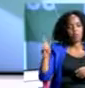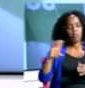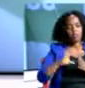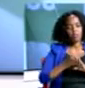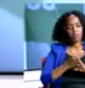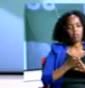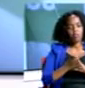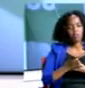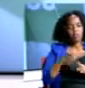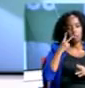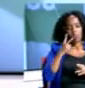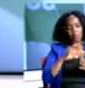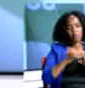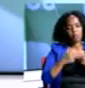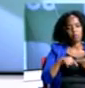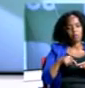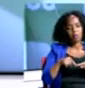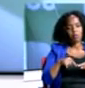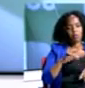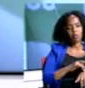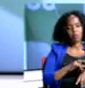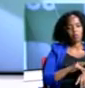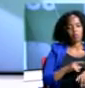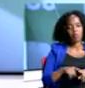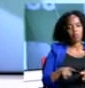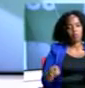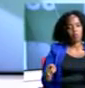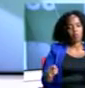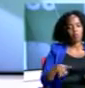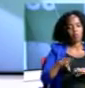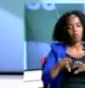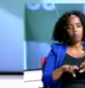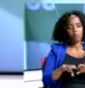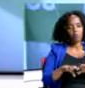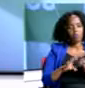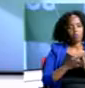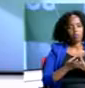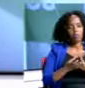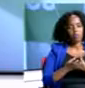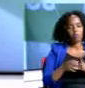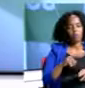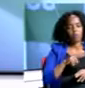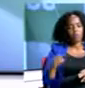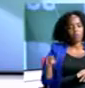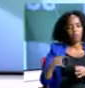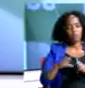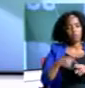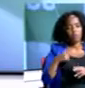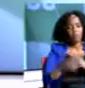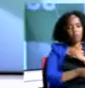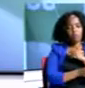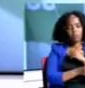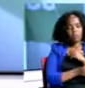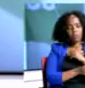turechu garu namtichi kun dufe mallato sase adbaye che godame positive tay biyayu namni kun